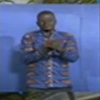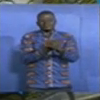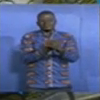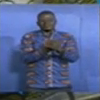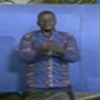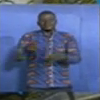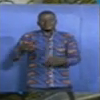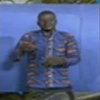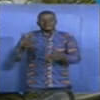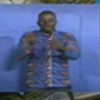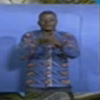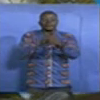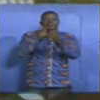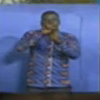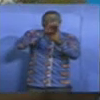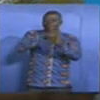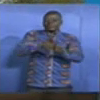première minute, un but,